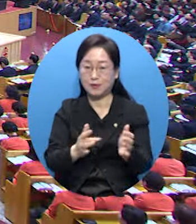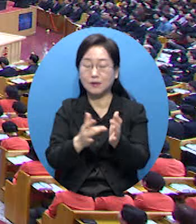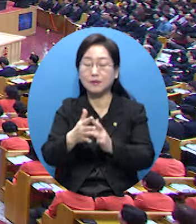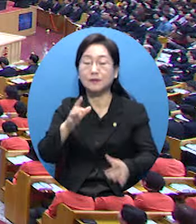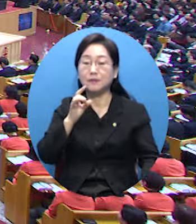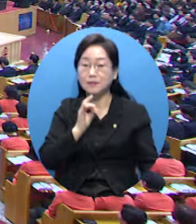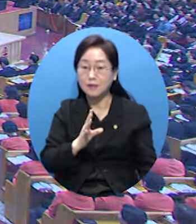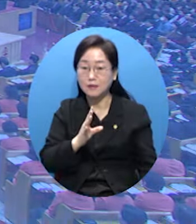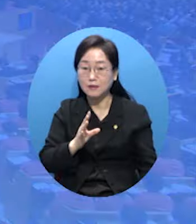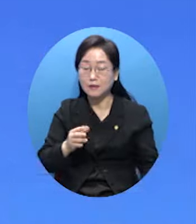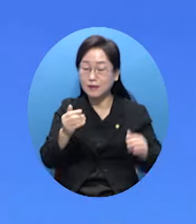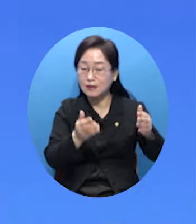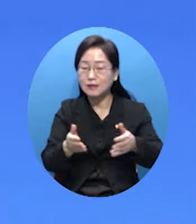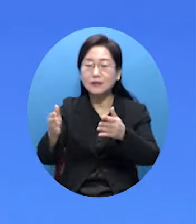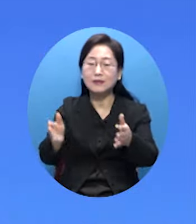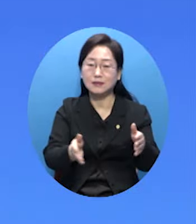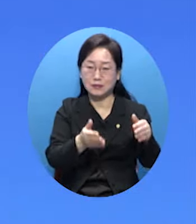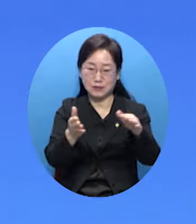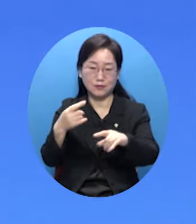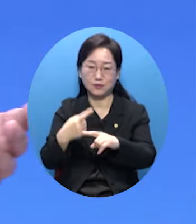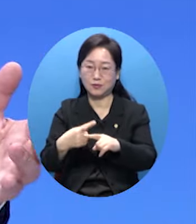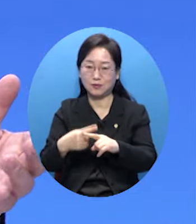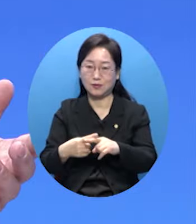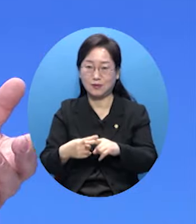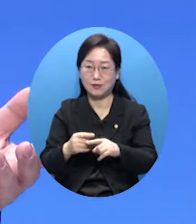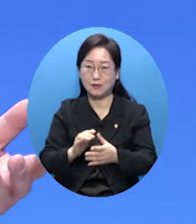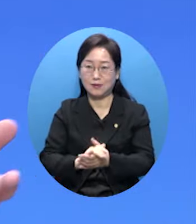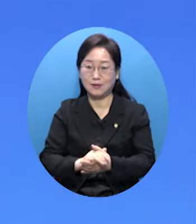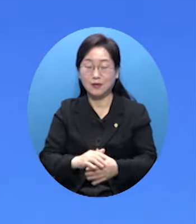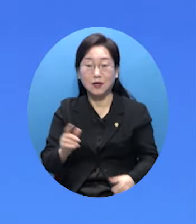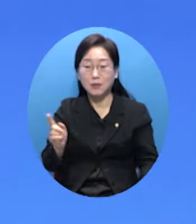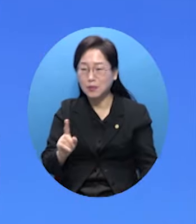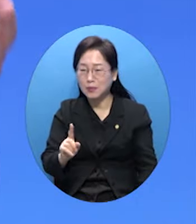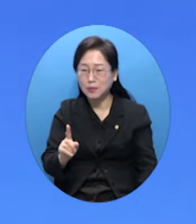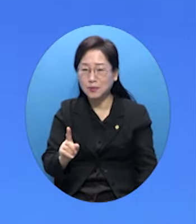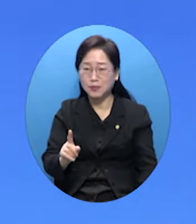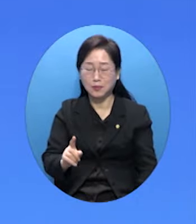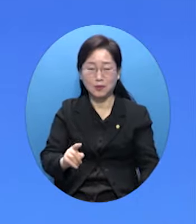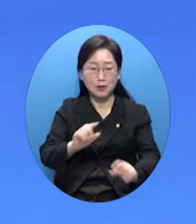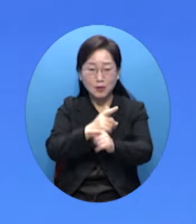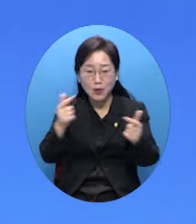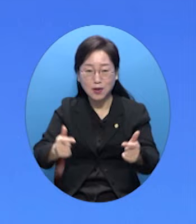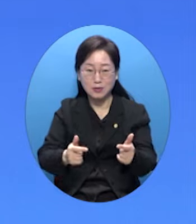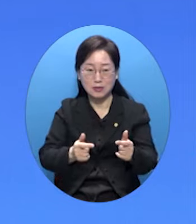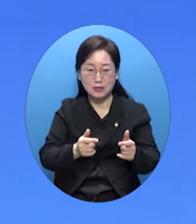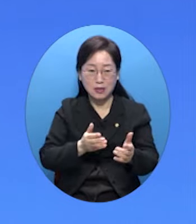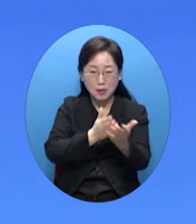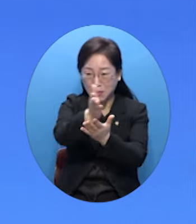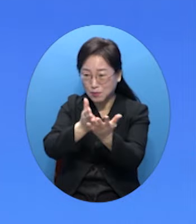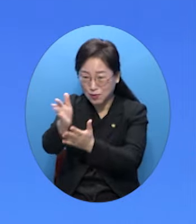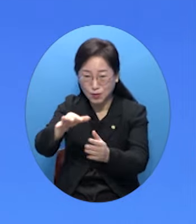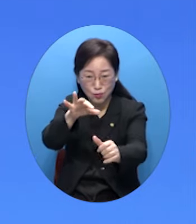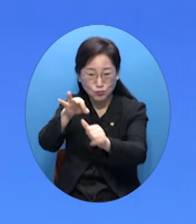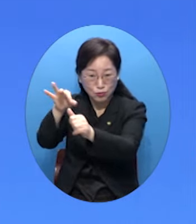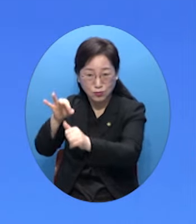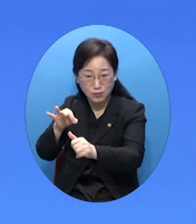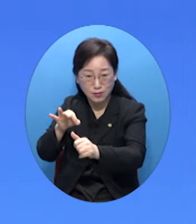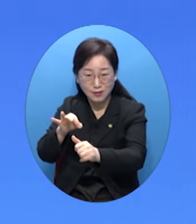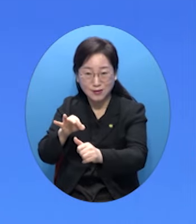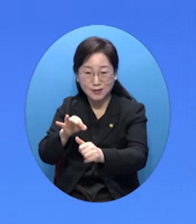예수님만이 유일한 길이 되시고 뭐 다 여러 가지 길이 있어서 다 구원받을 수 있다고